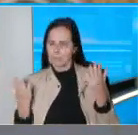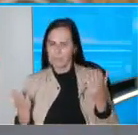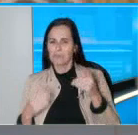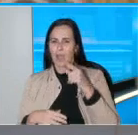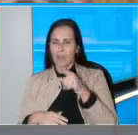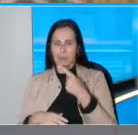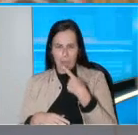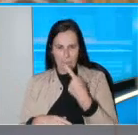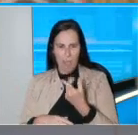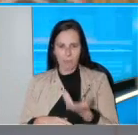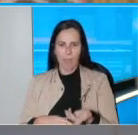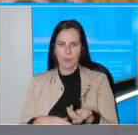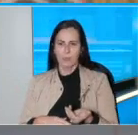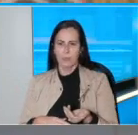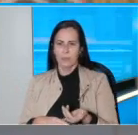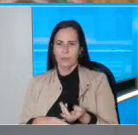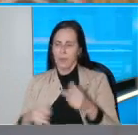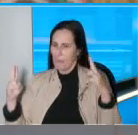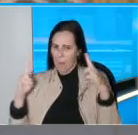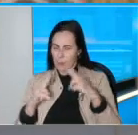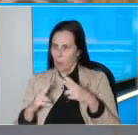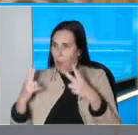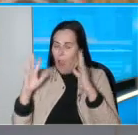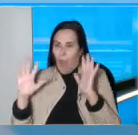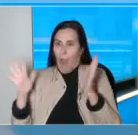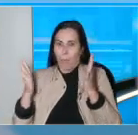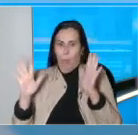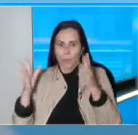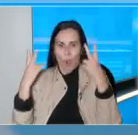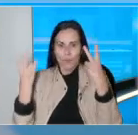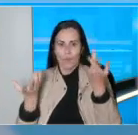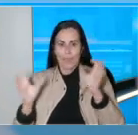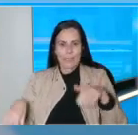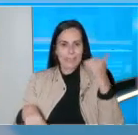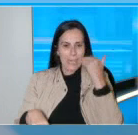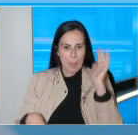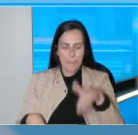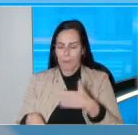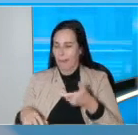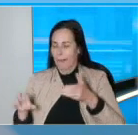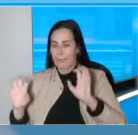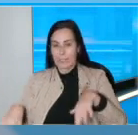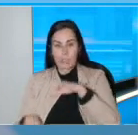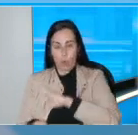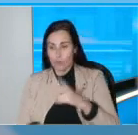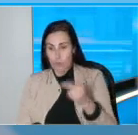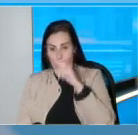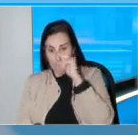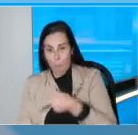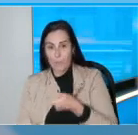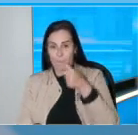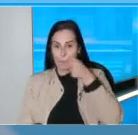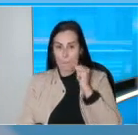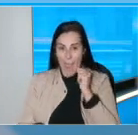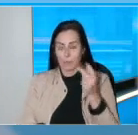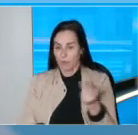ואתה ציינת בתחילת הדברים שלך, שבפגישה חשובה מאוד בין ביידן לבין ולדימיר פוטין, פגישה כמובן